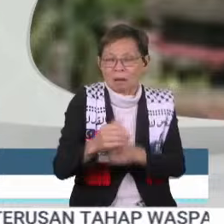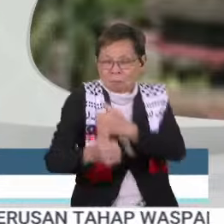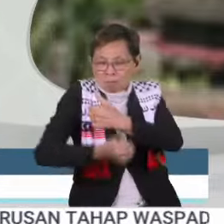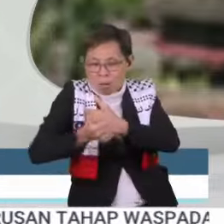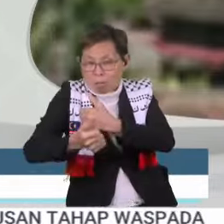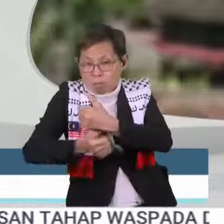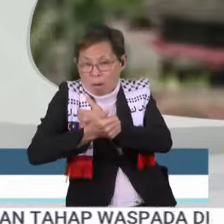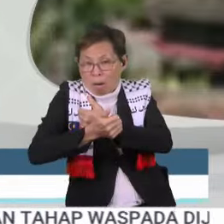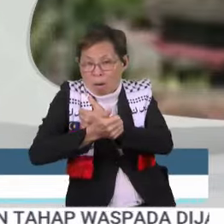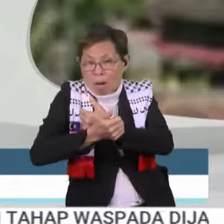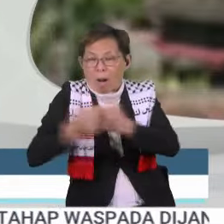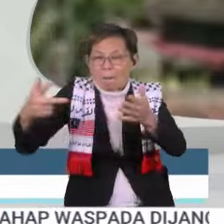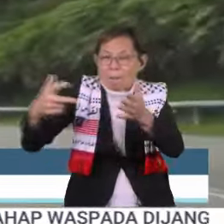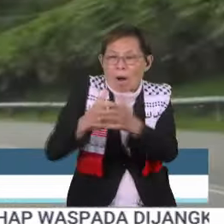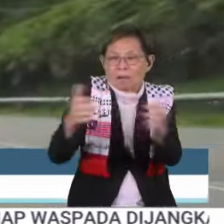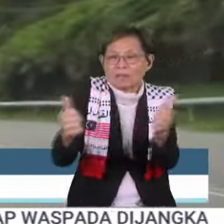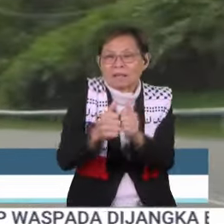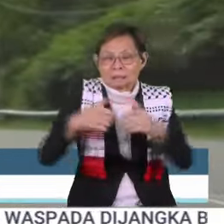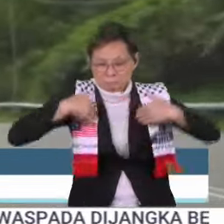dengan binatang buas.